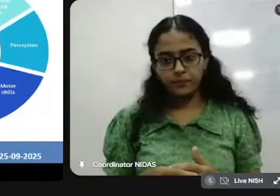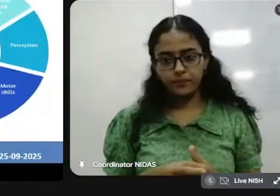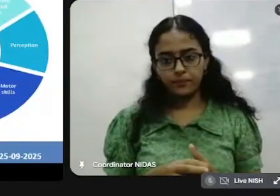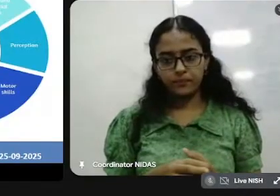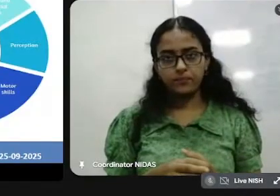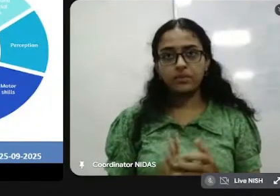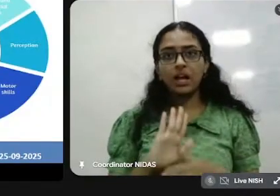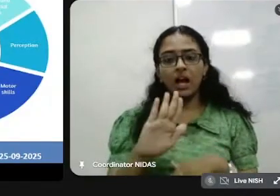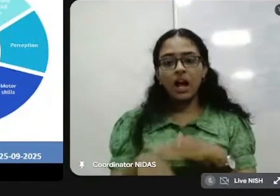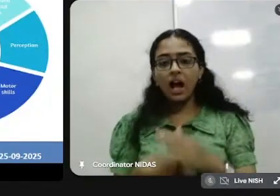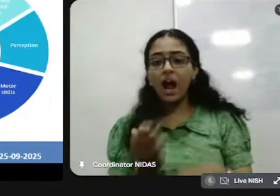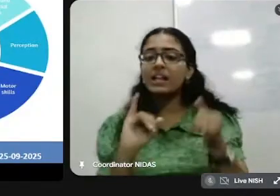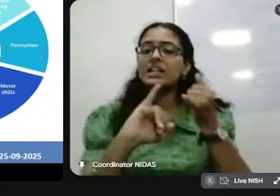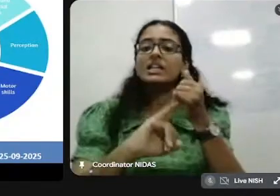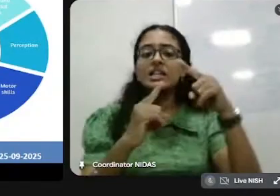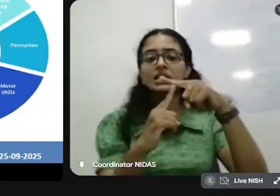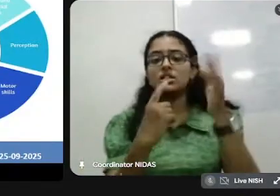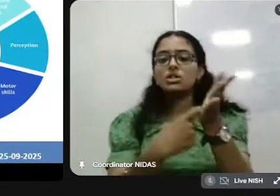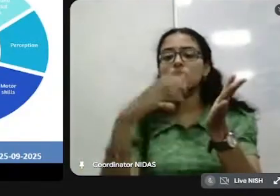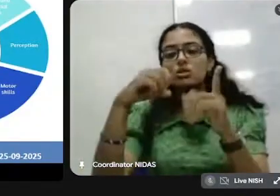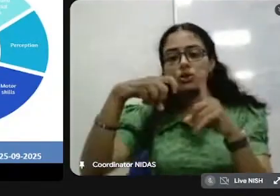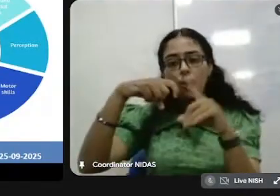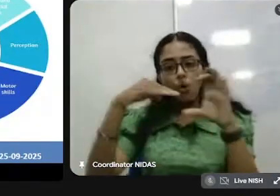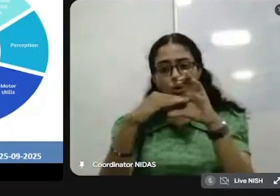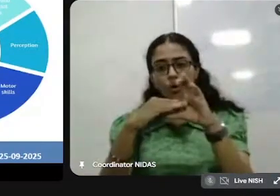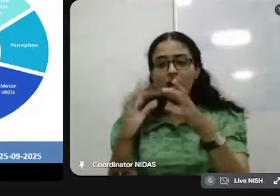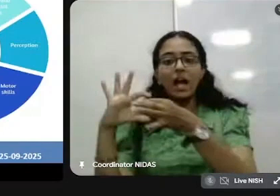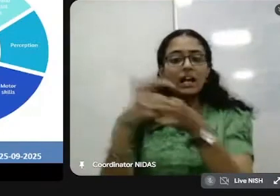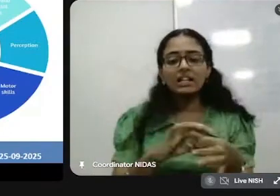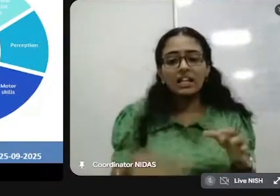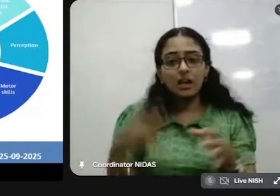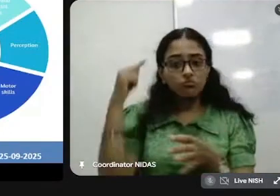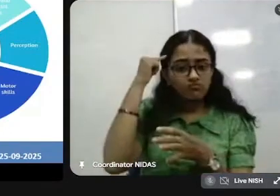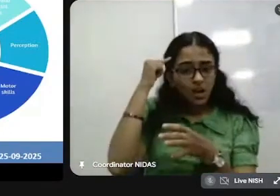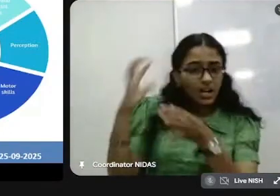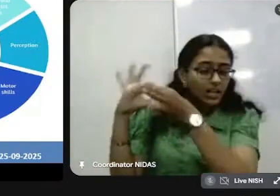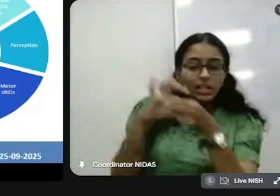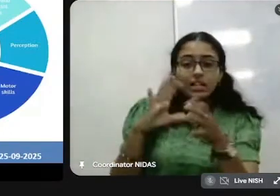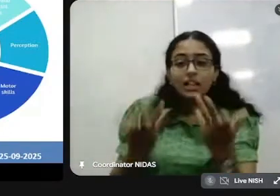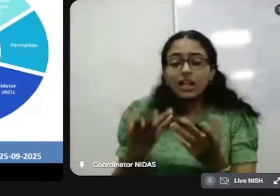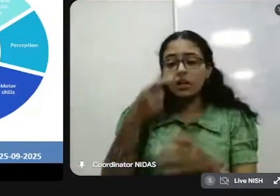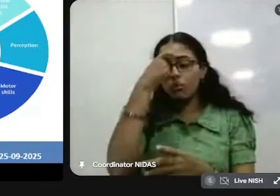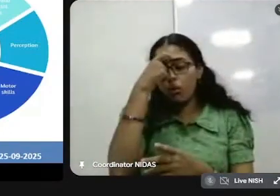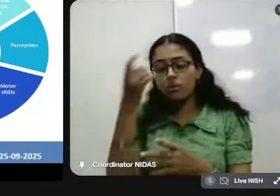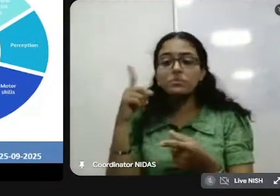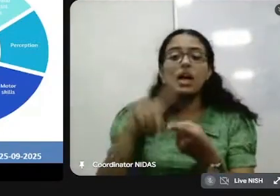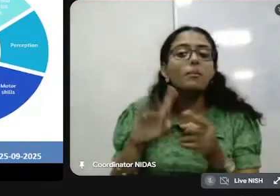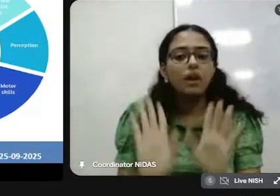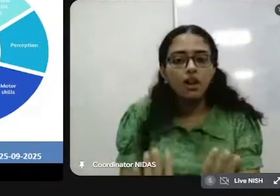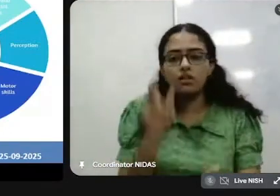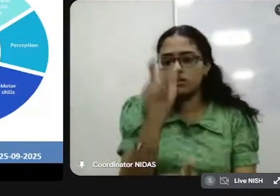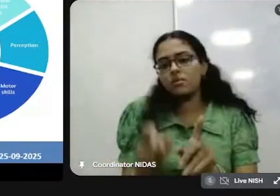ഇനി നമ്മൾ നോക്കാൻ പോകുന്നത് സ്ട്രോക്ക് മൂലം എന്തൊക്കെ കോഗ്നിറ്റീവായിട്ടുള്ള ബുദ്ധിമുട്ടുകളാണ്, ബൗദ്ധികമായിട്ടുള്ള എന്തൊക്കെ പ്രശ്നങ്ങളാണ് ഒരാൾ ഫേസ്